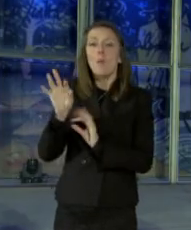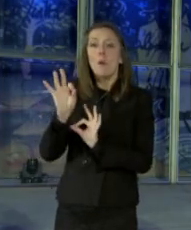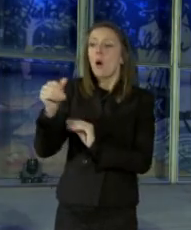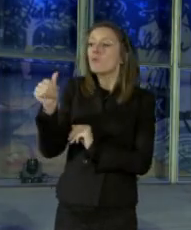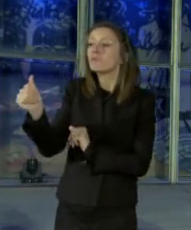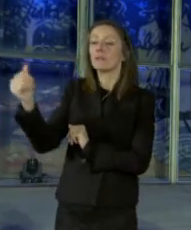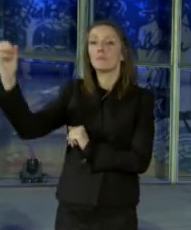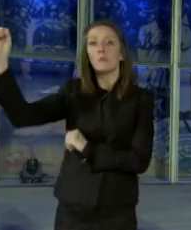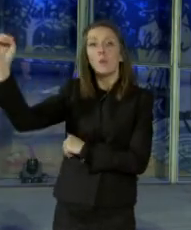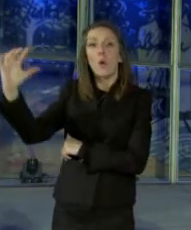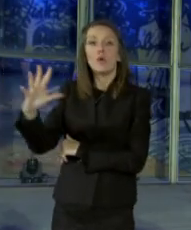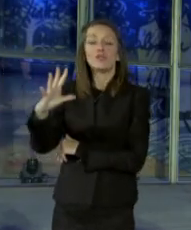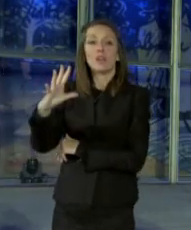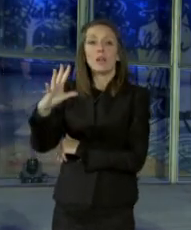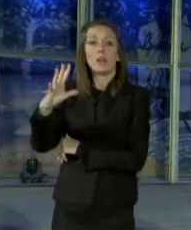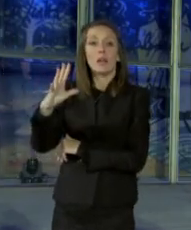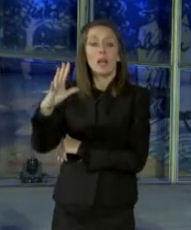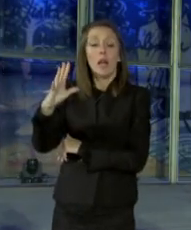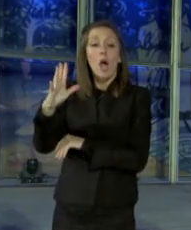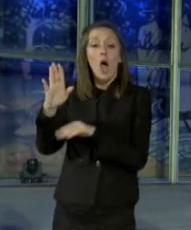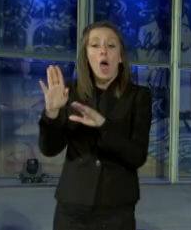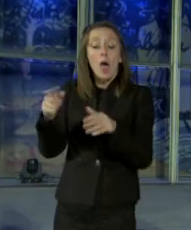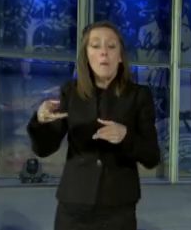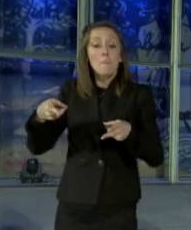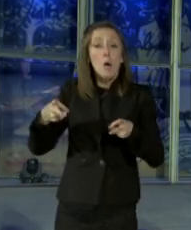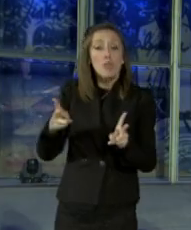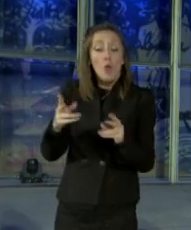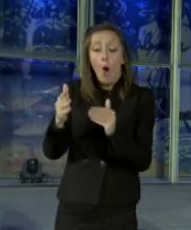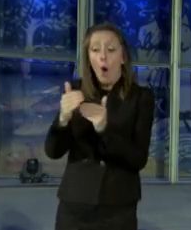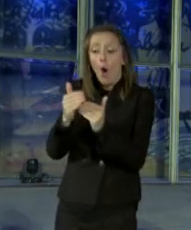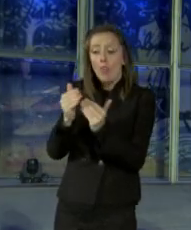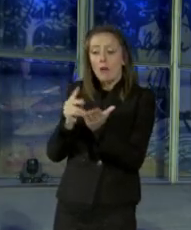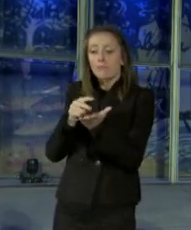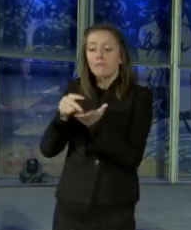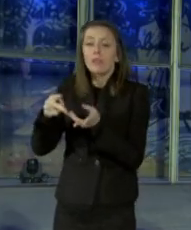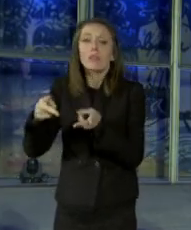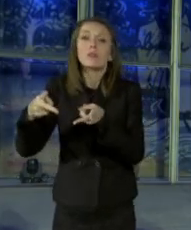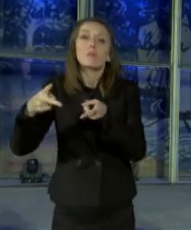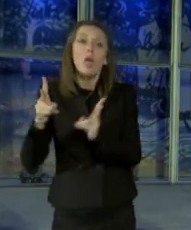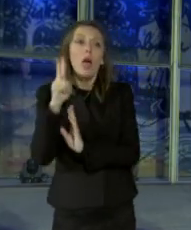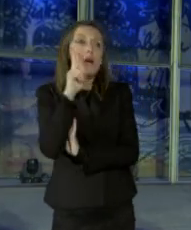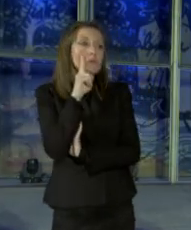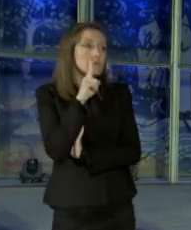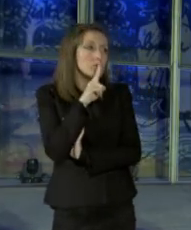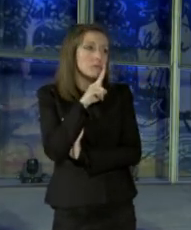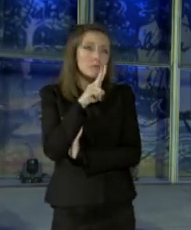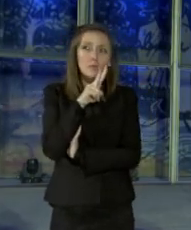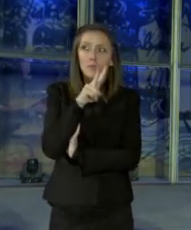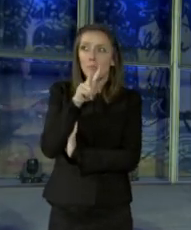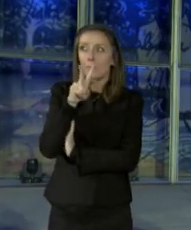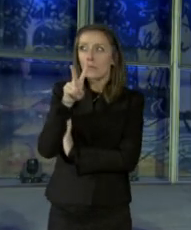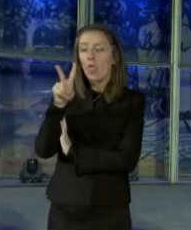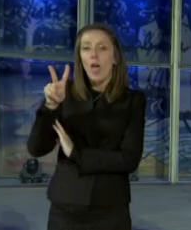è arrivato vicino alla poltrona si sedette e guardo in giro per il